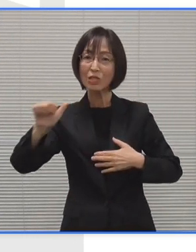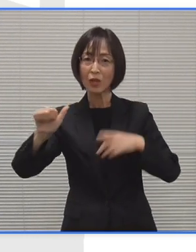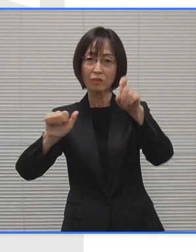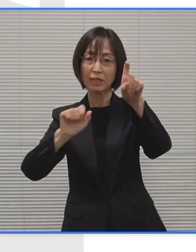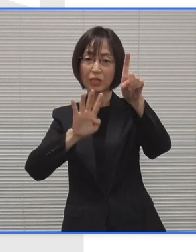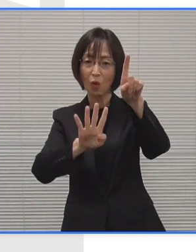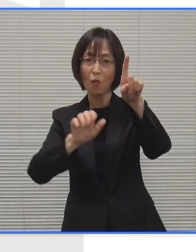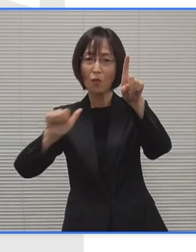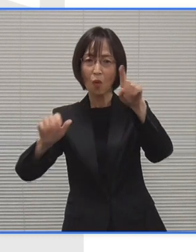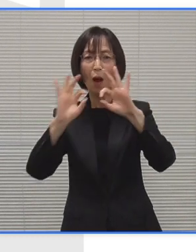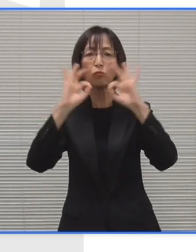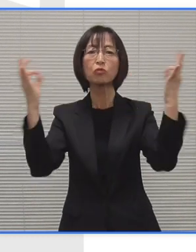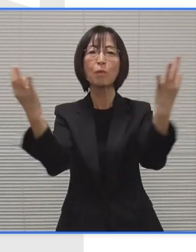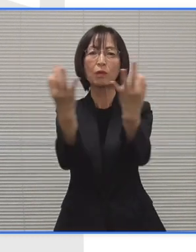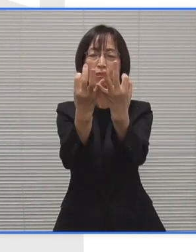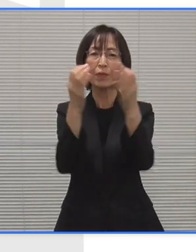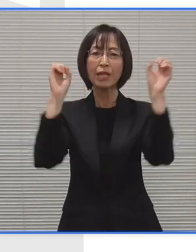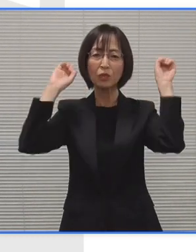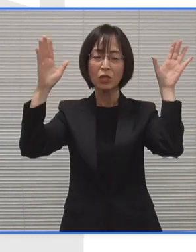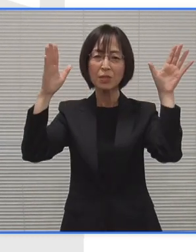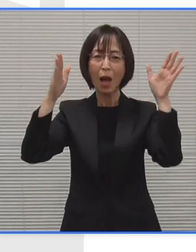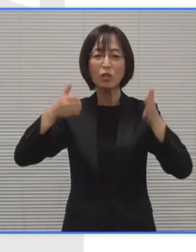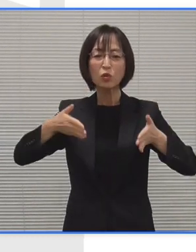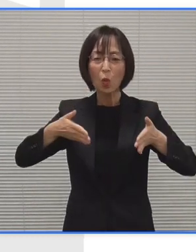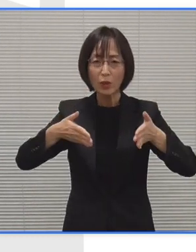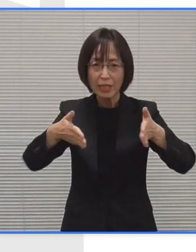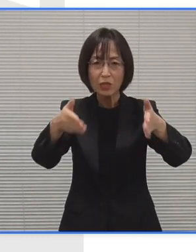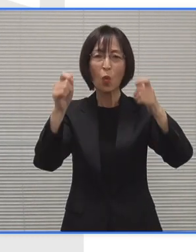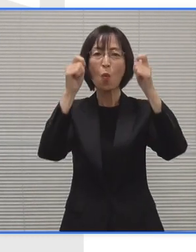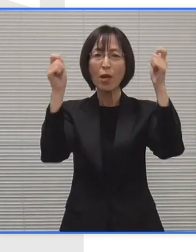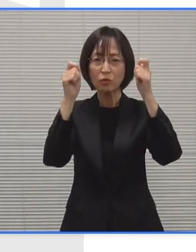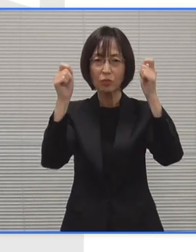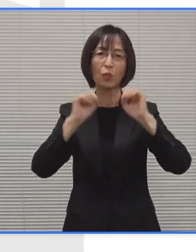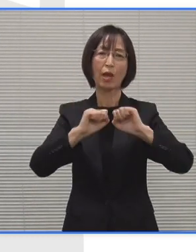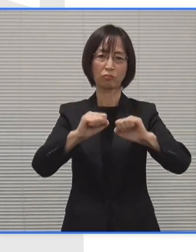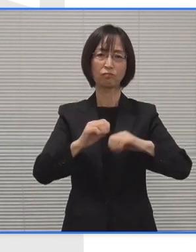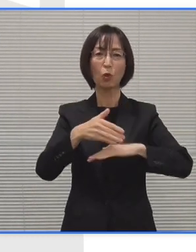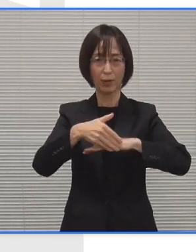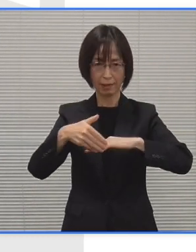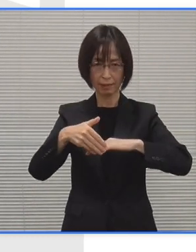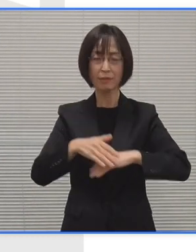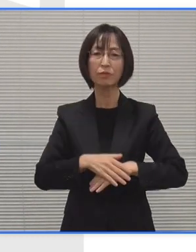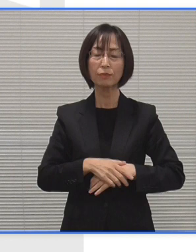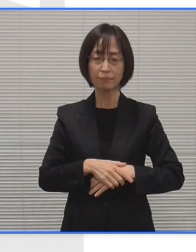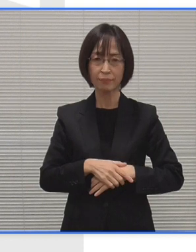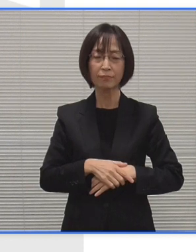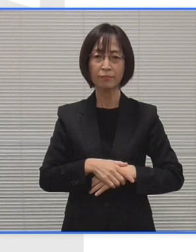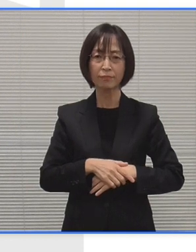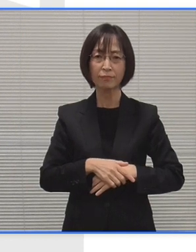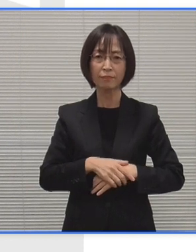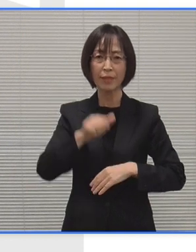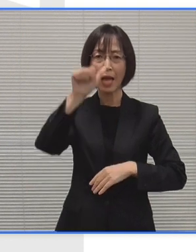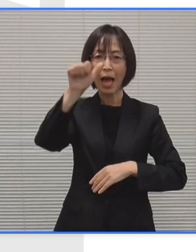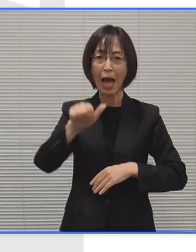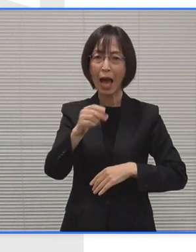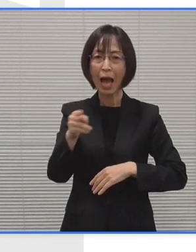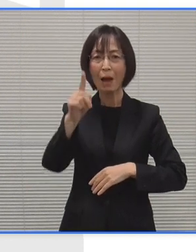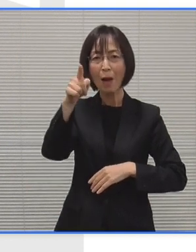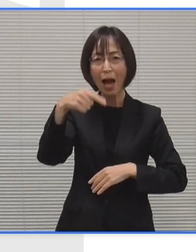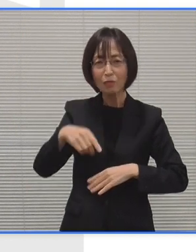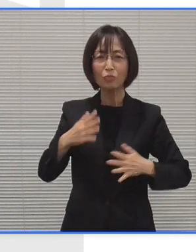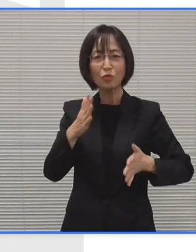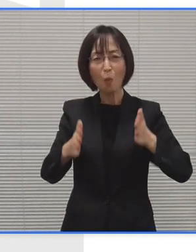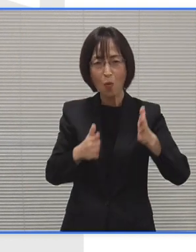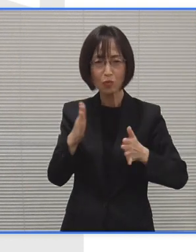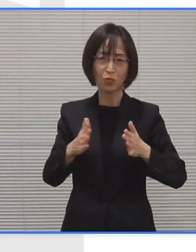ングで豊島ストリートフェスというのをやります。これはアーバンスポーツから音楽